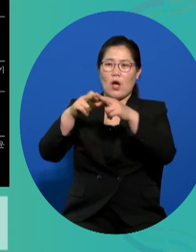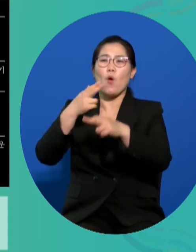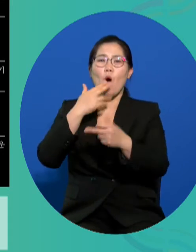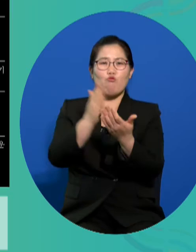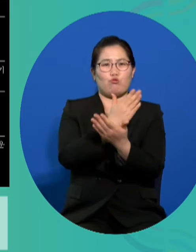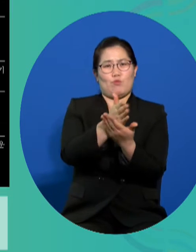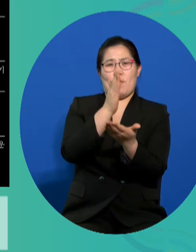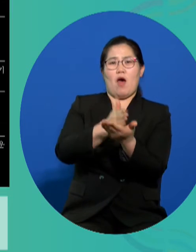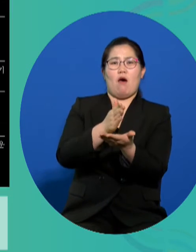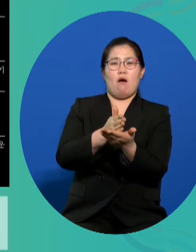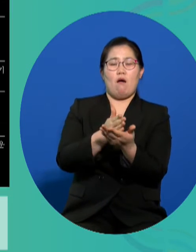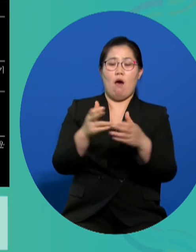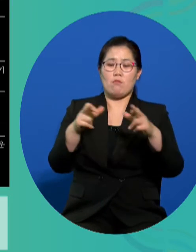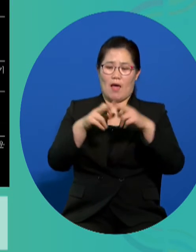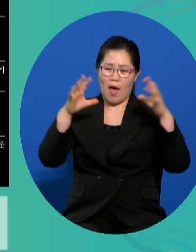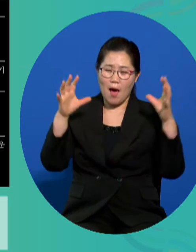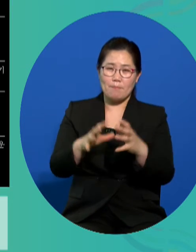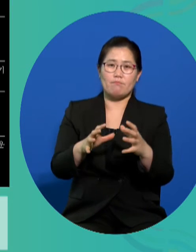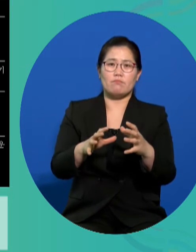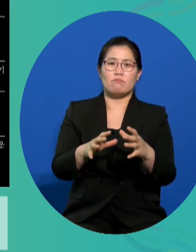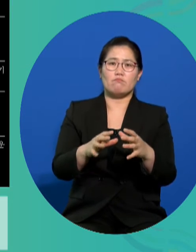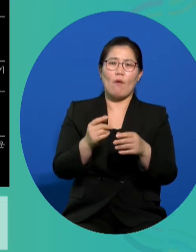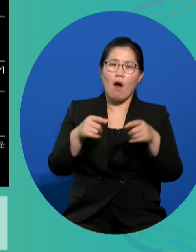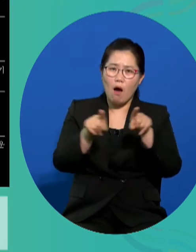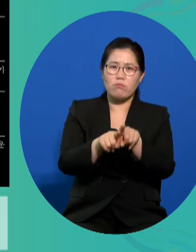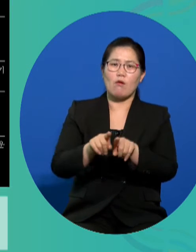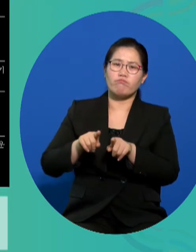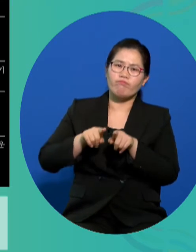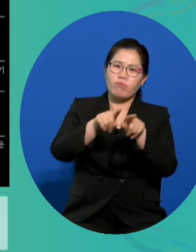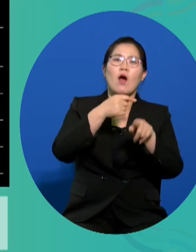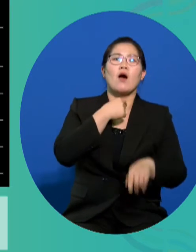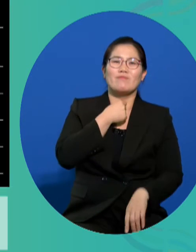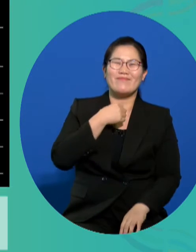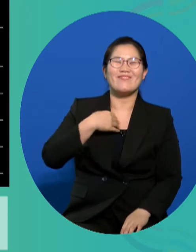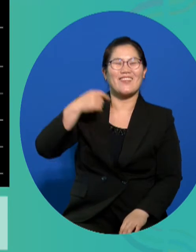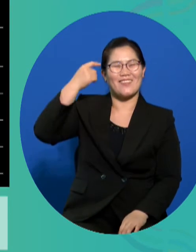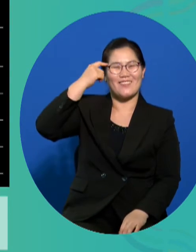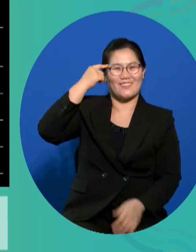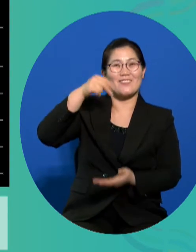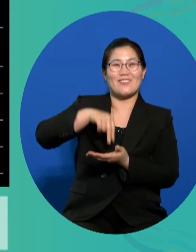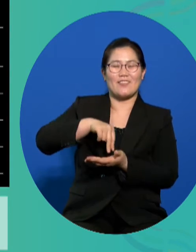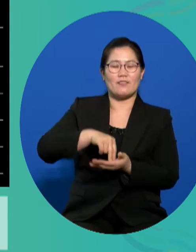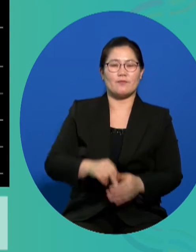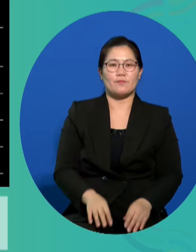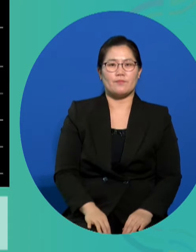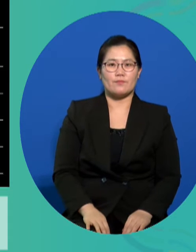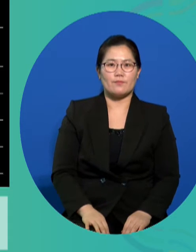아닌가 이런 것도 선생으로서 생각을 해봤습니다.